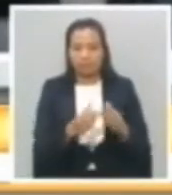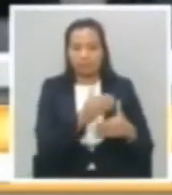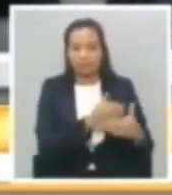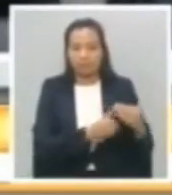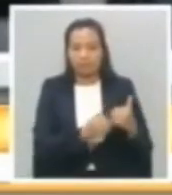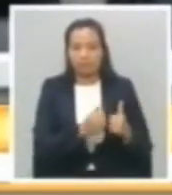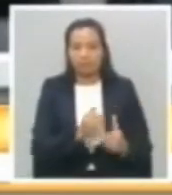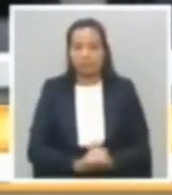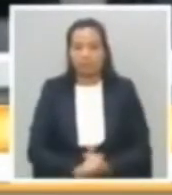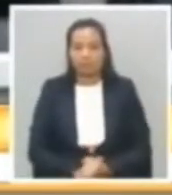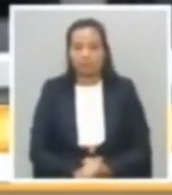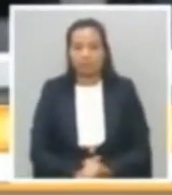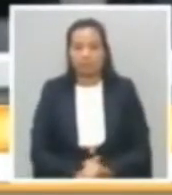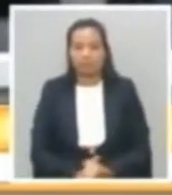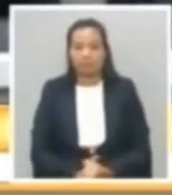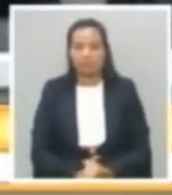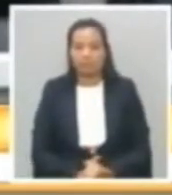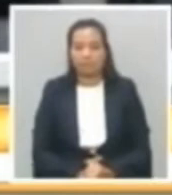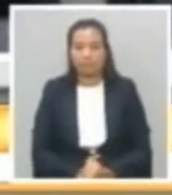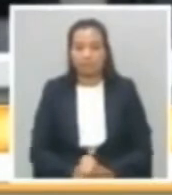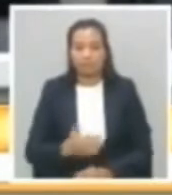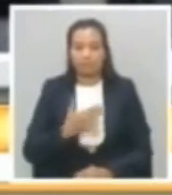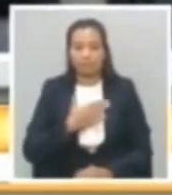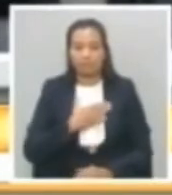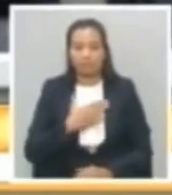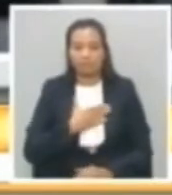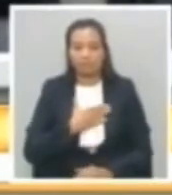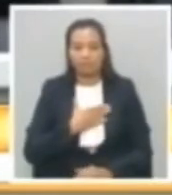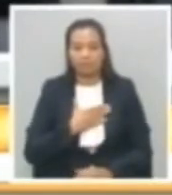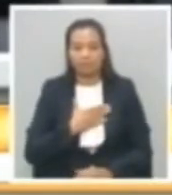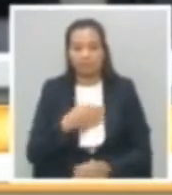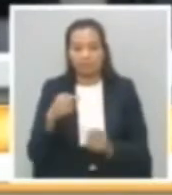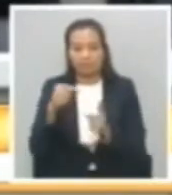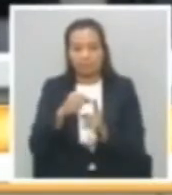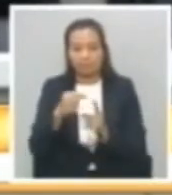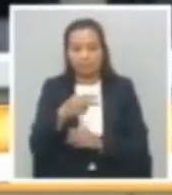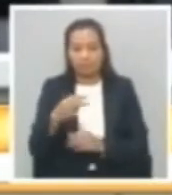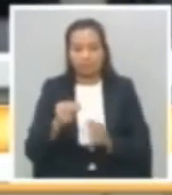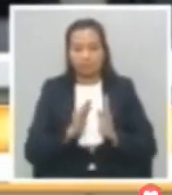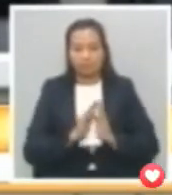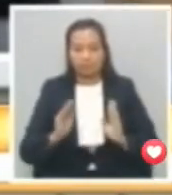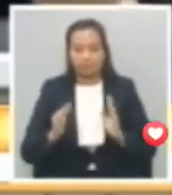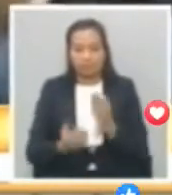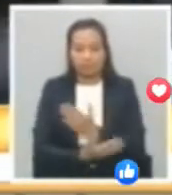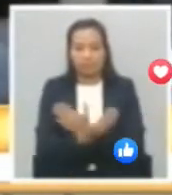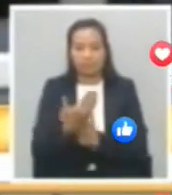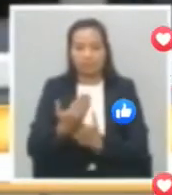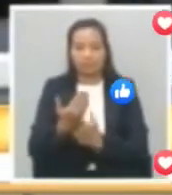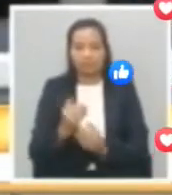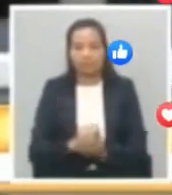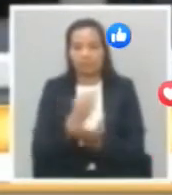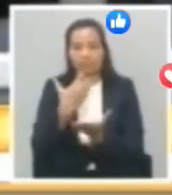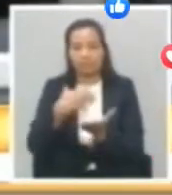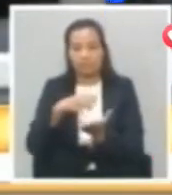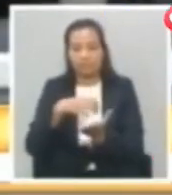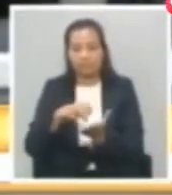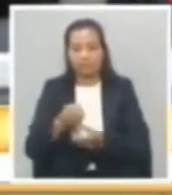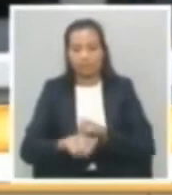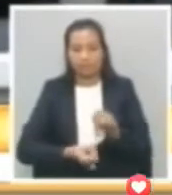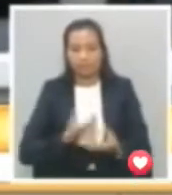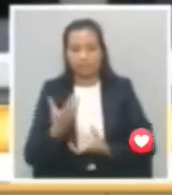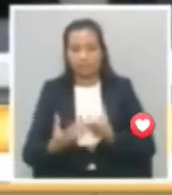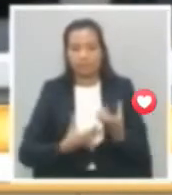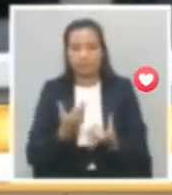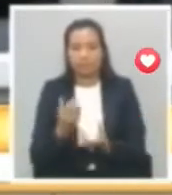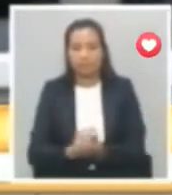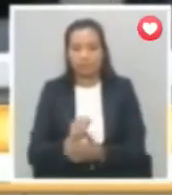ครับท่านประธานครับผมไม่ได้สวนคำแปรยติแต่ก็ต้องขอพระคุณท่านประธานที่ให้โอกาสผมได้แสดงความคิดเห็นซึ่งผ